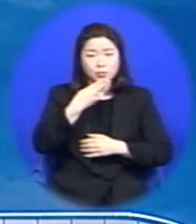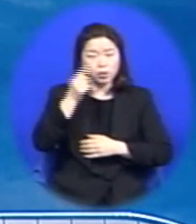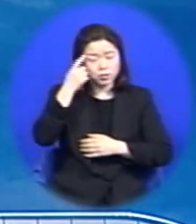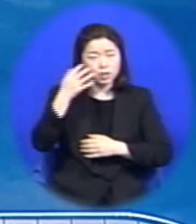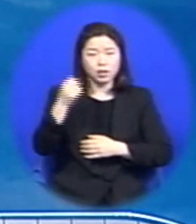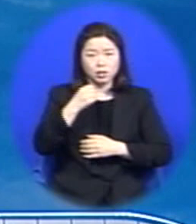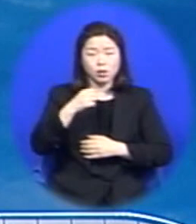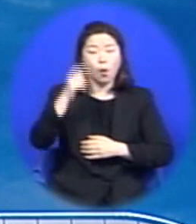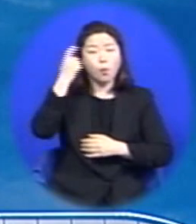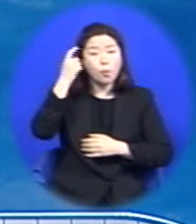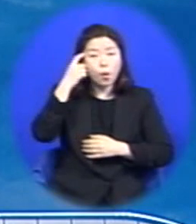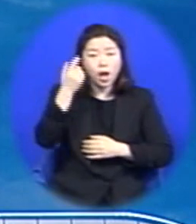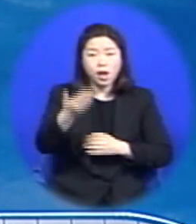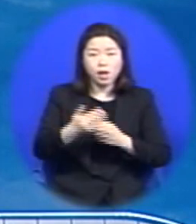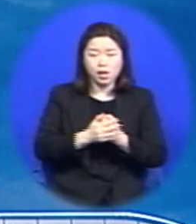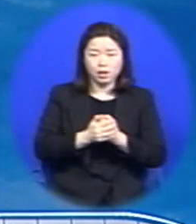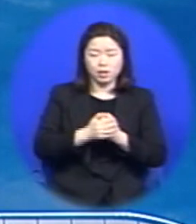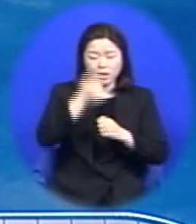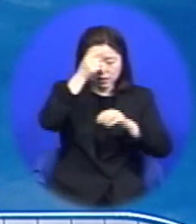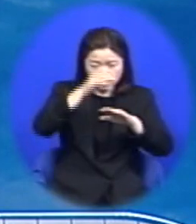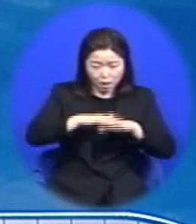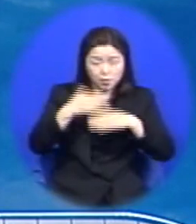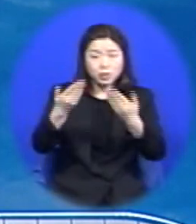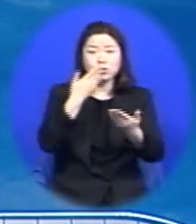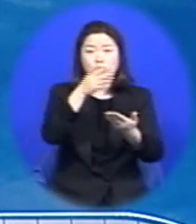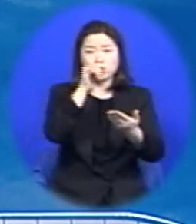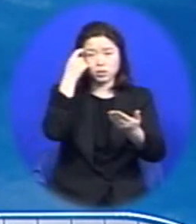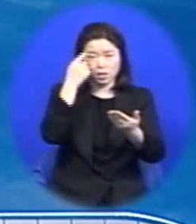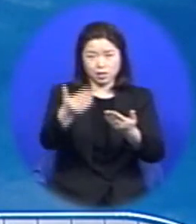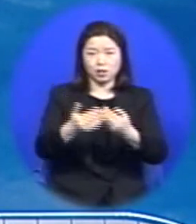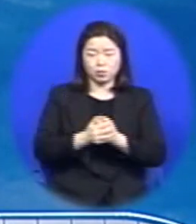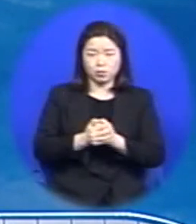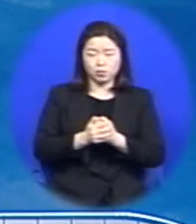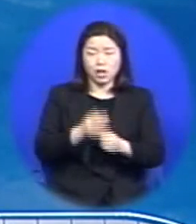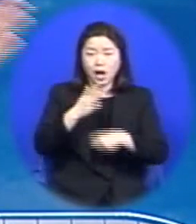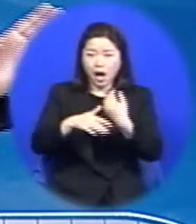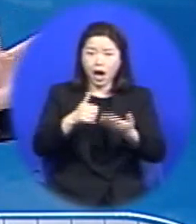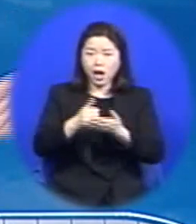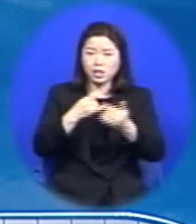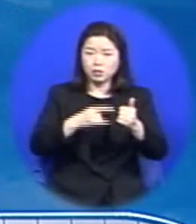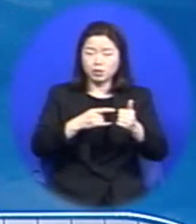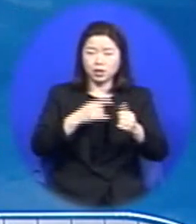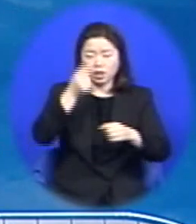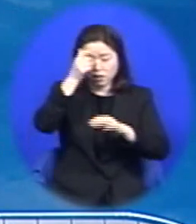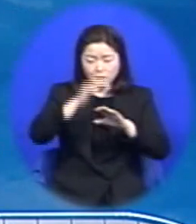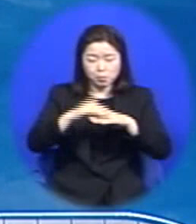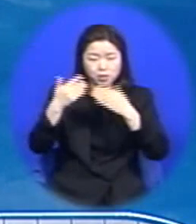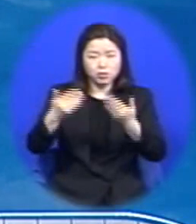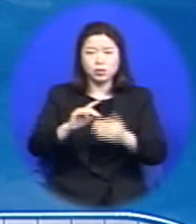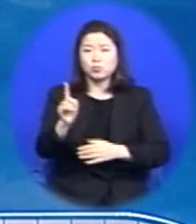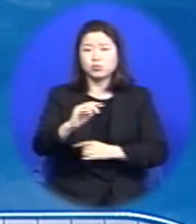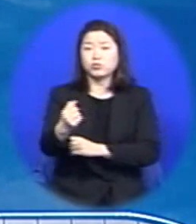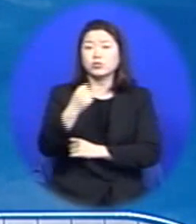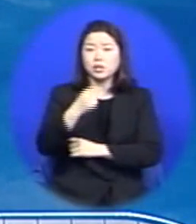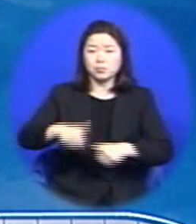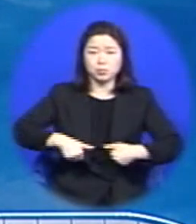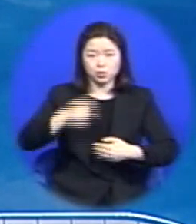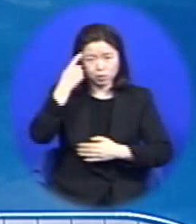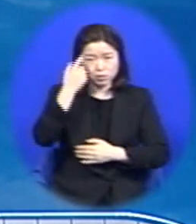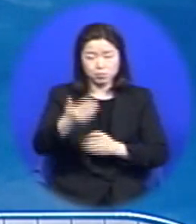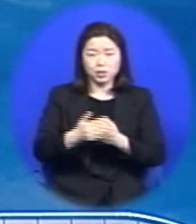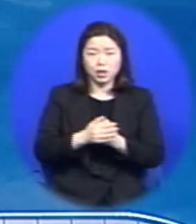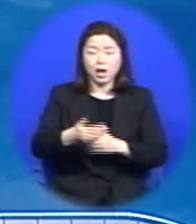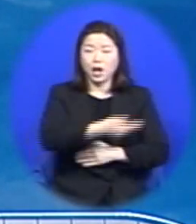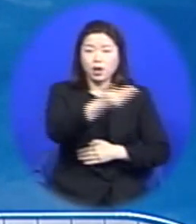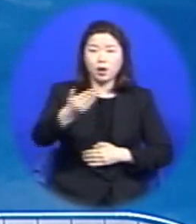생각하세요? 예배 드릴 수 있잖아요. 하나님께 예배 드리는데 무슨 힘이 더 필요해요? 여러분의